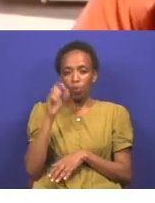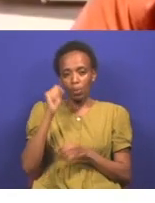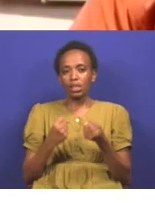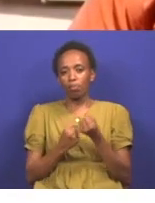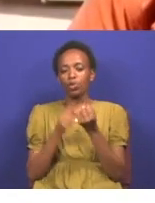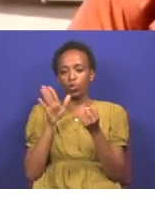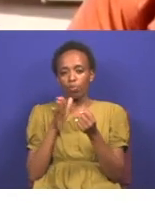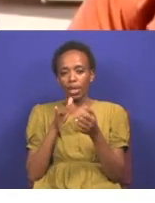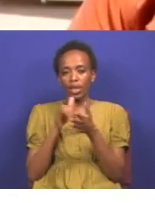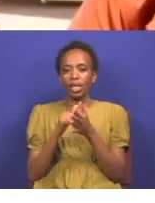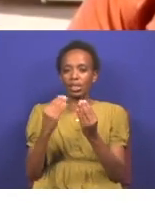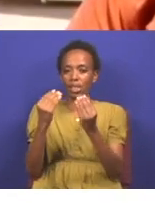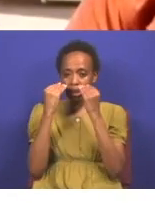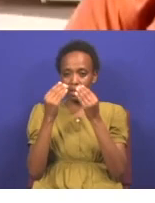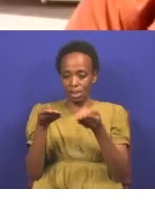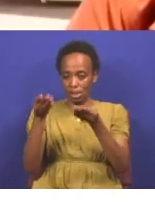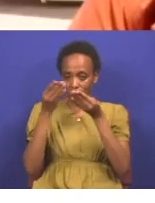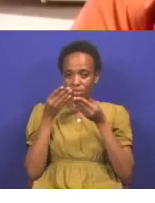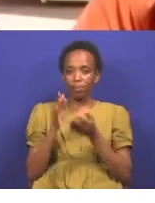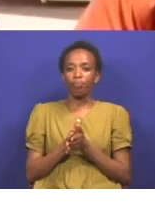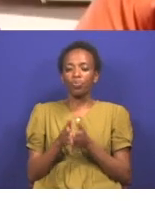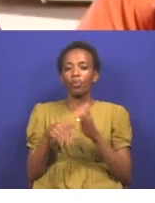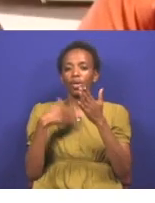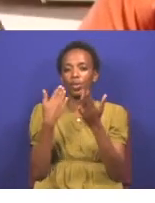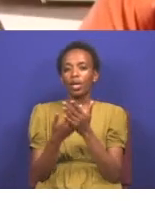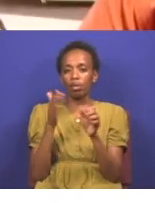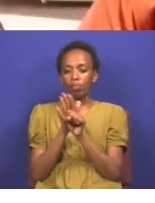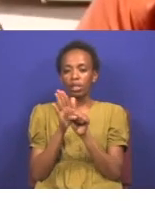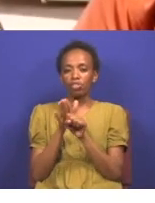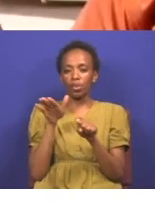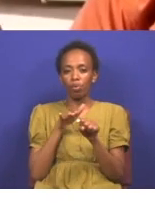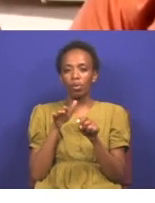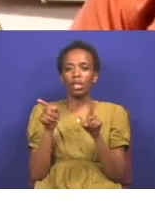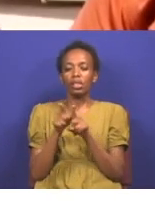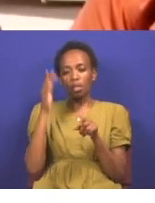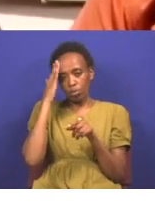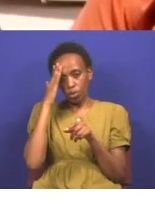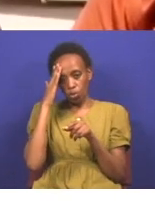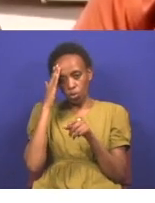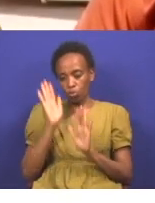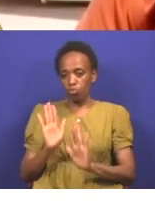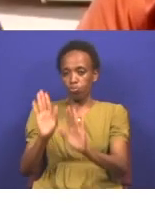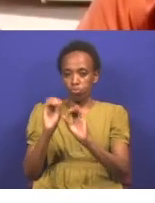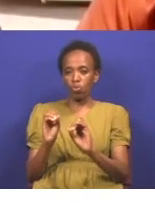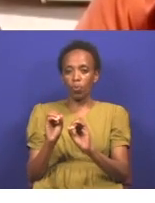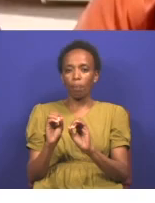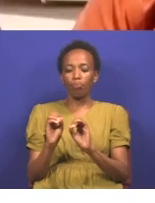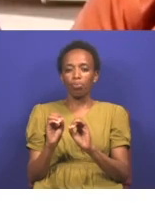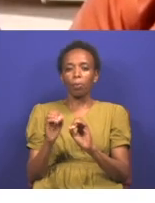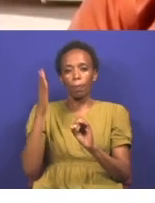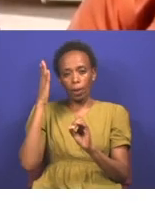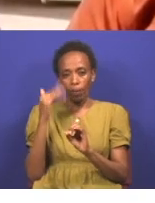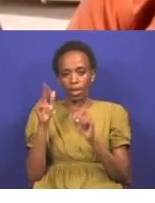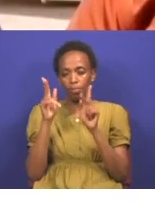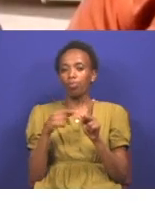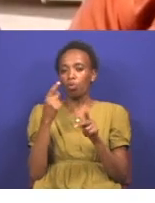mama. Na hiyo ndio mafunzo ambayo wametuletea sasa. Tunashukuru sana kwa hao wamama. Na tunajua ya kwamba hatutawawajilia sababu ni watu